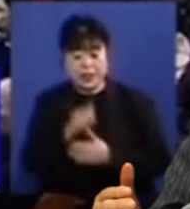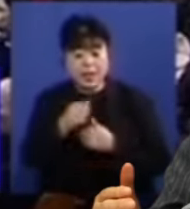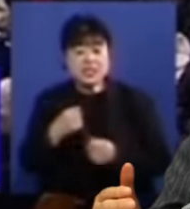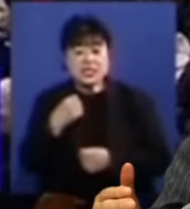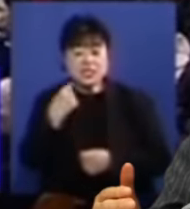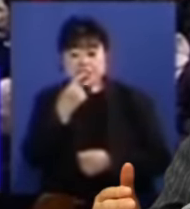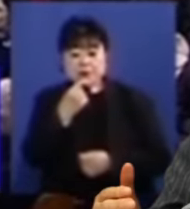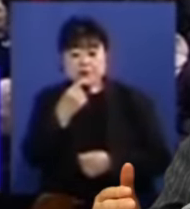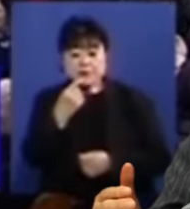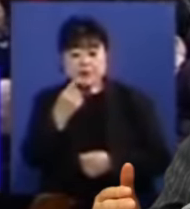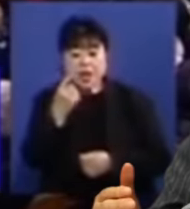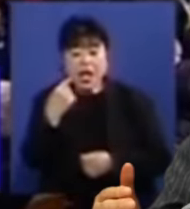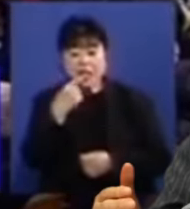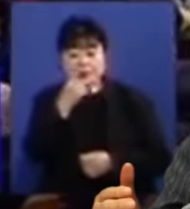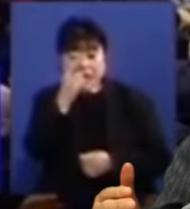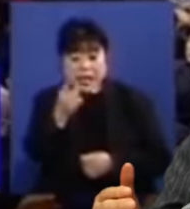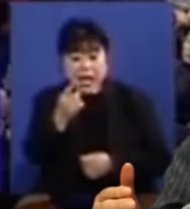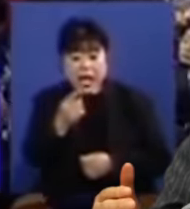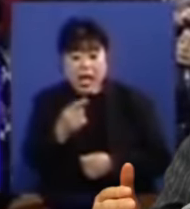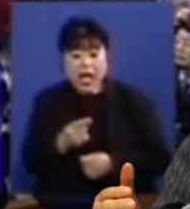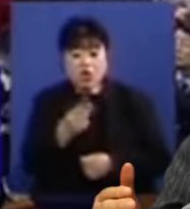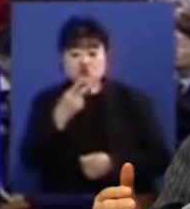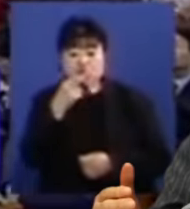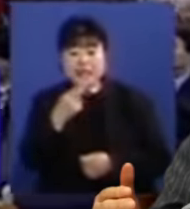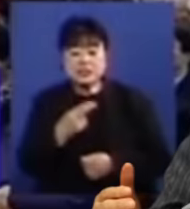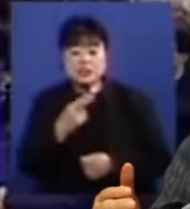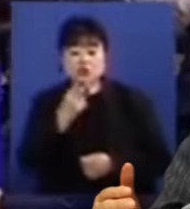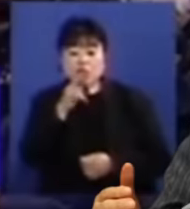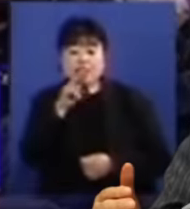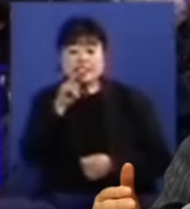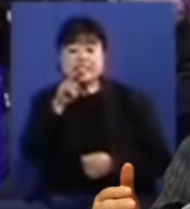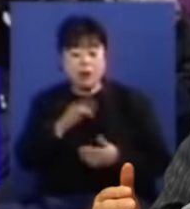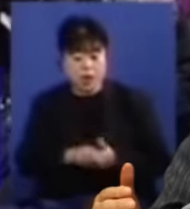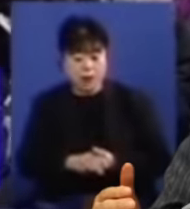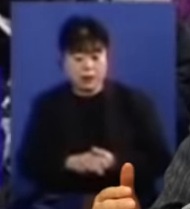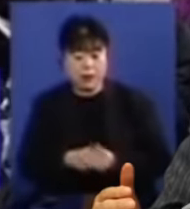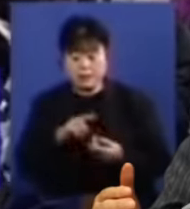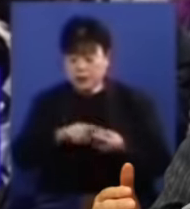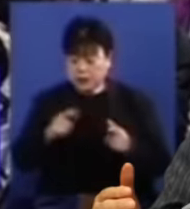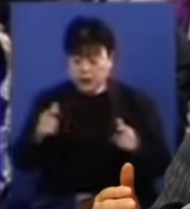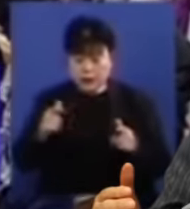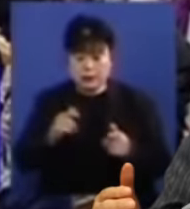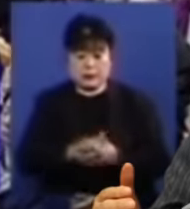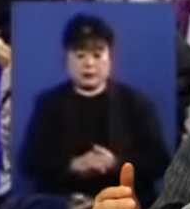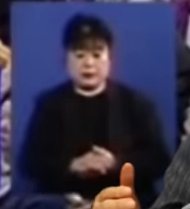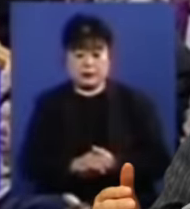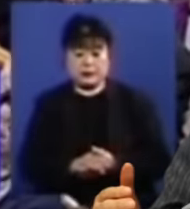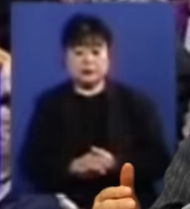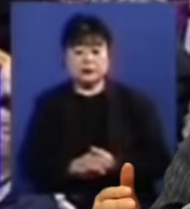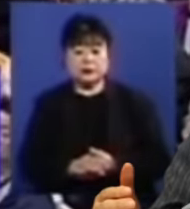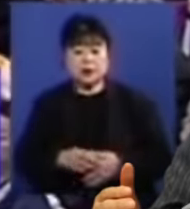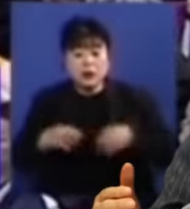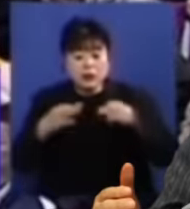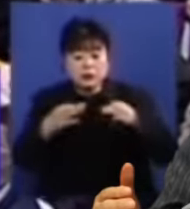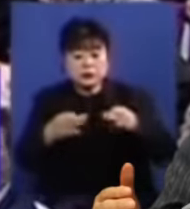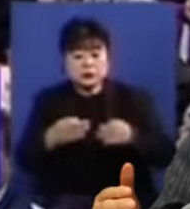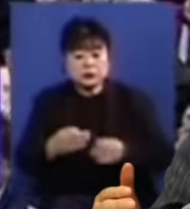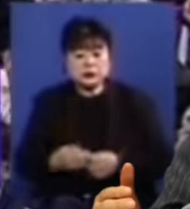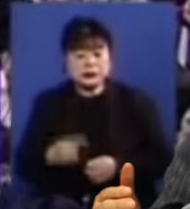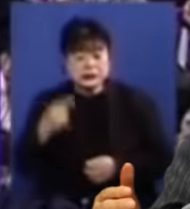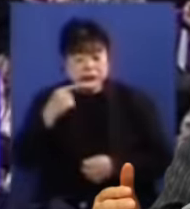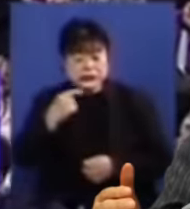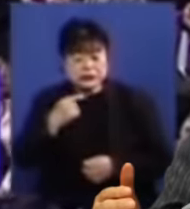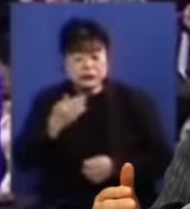입에서 찬송과 저주가 나오는도다. 내 형제들아 이것이 마땅치 아니하니라. 샘이 한 구멍으로 어찌 단물과